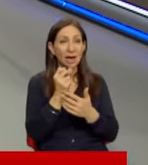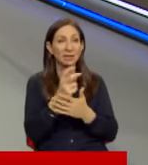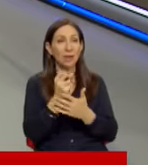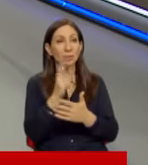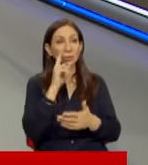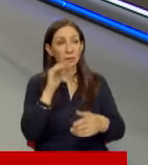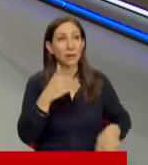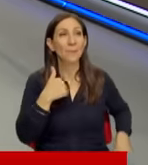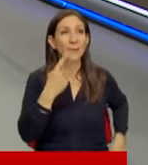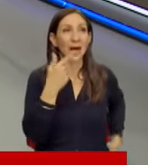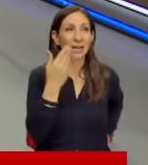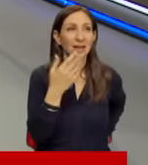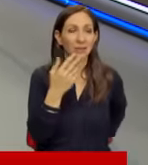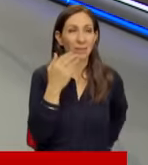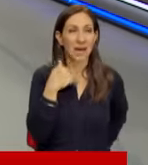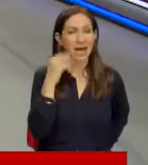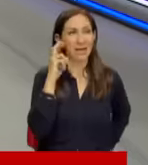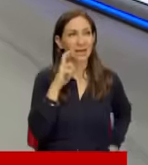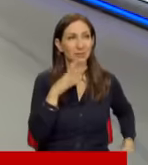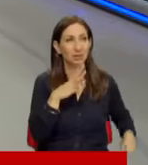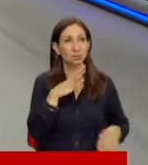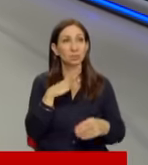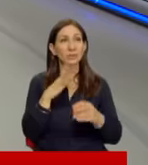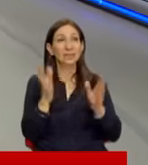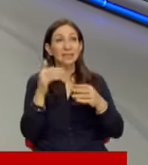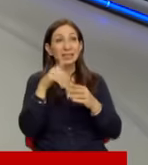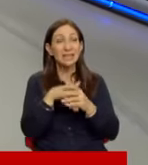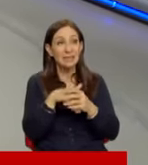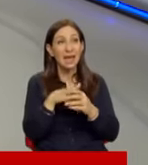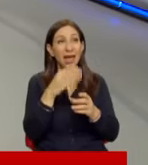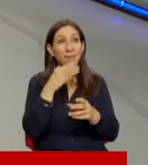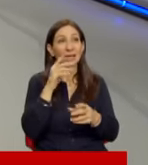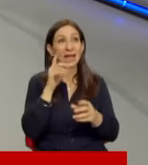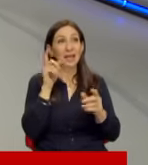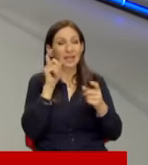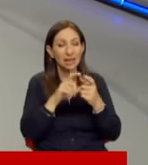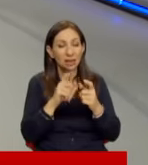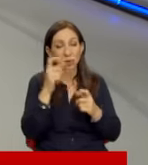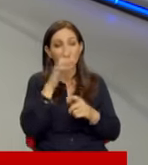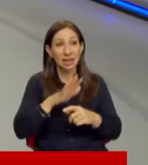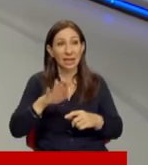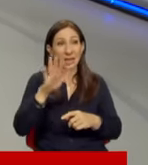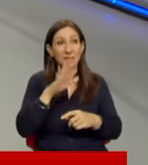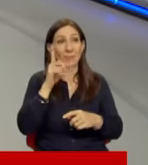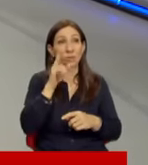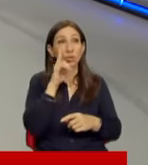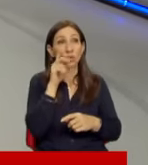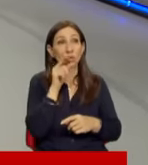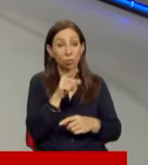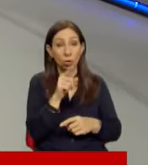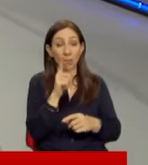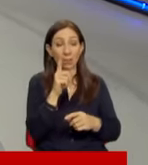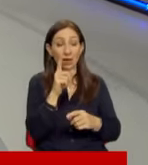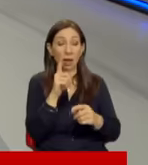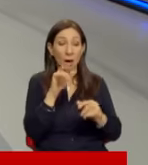gelsin. Ben size bir Aksaray'ı hatırlatmak istiyorum. Sandıkta emeklilere takılanlar Türkiye genelinde bir sonuçtur bu. Bir